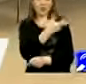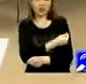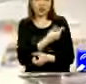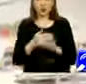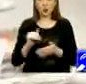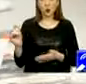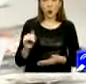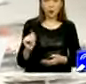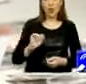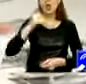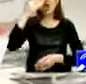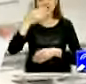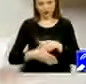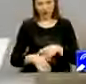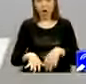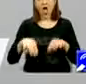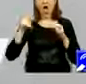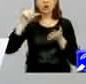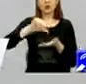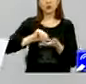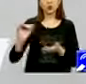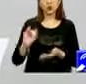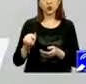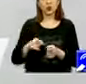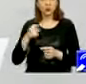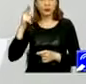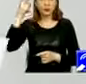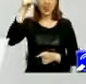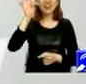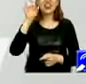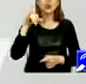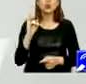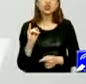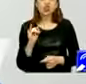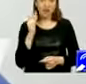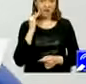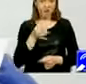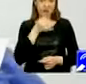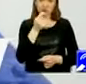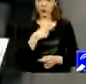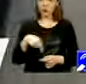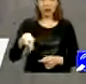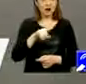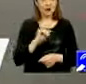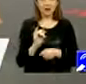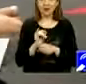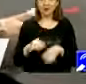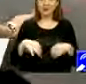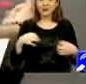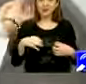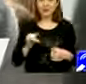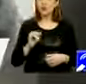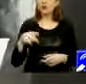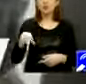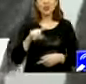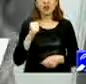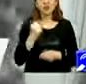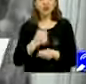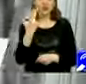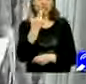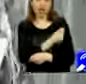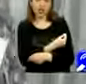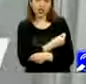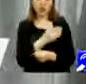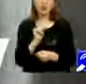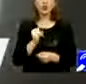copilul. Într-un final a găsit un centru pediatric tocmai la Tecuci. Femeia susține că nimeni de la DSP sau dintre cei care administrează platforma